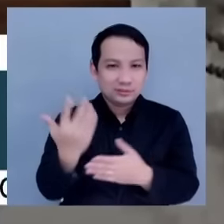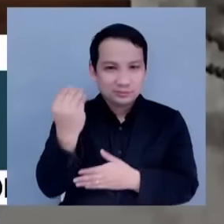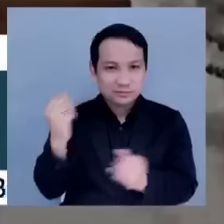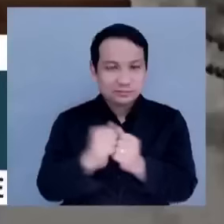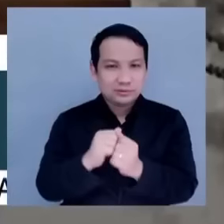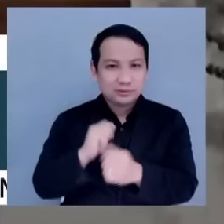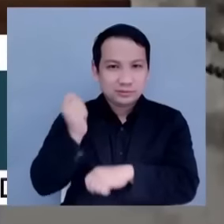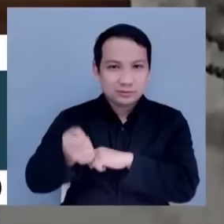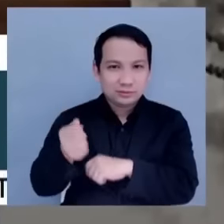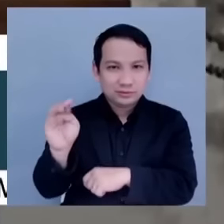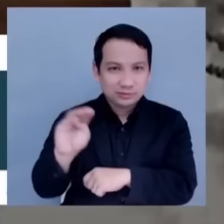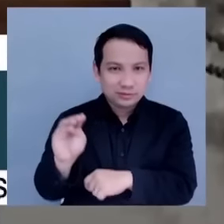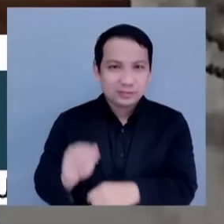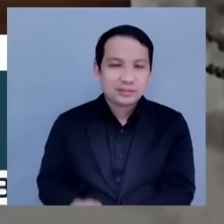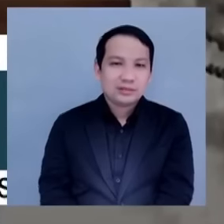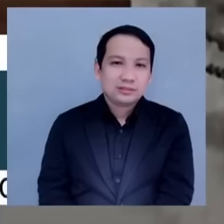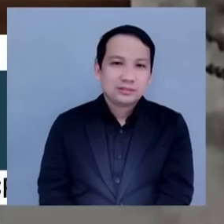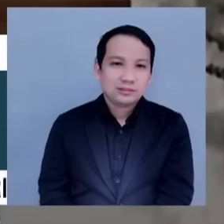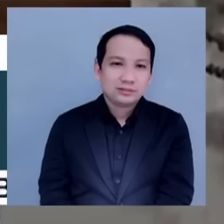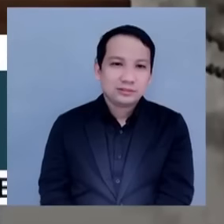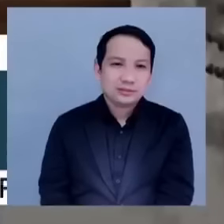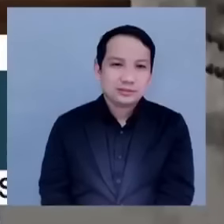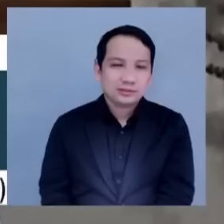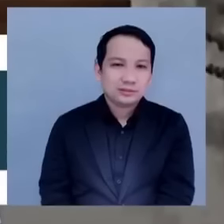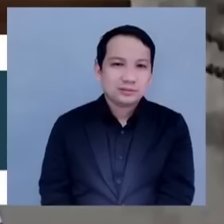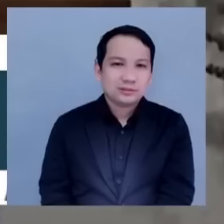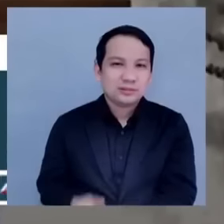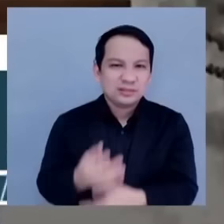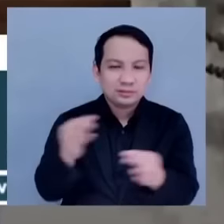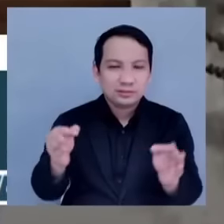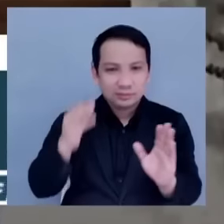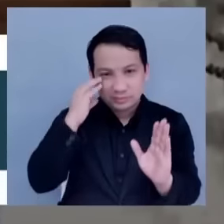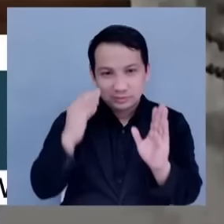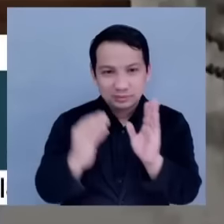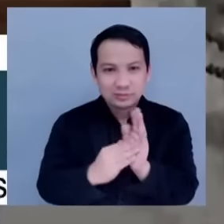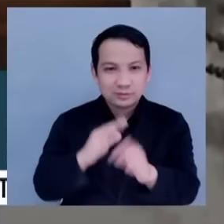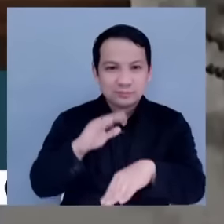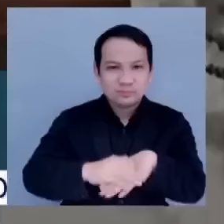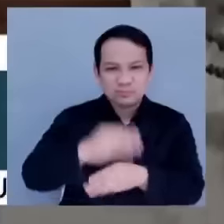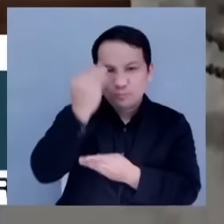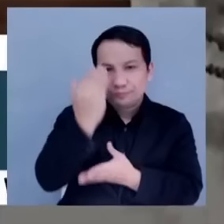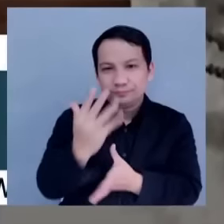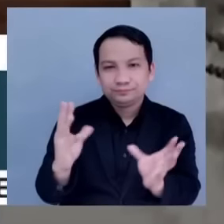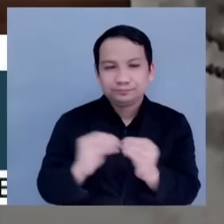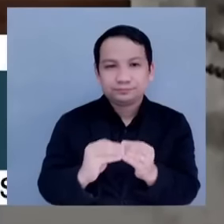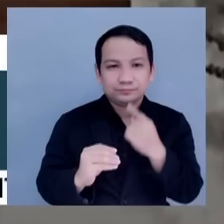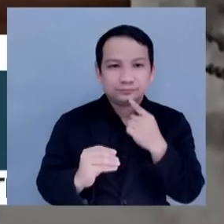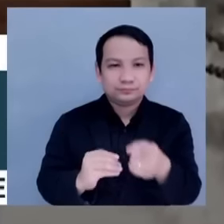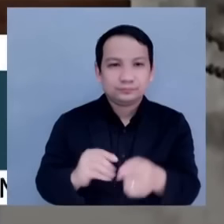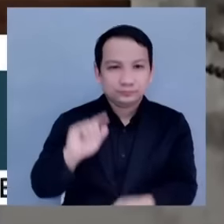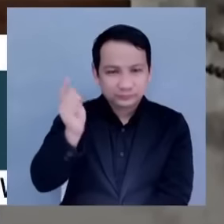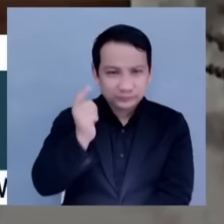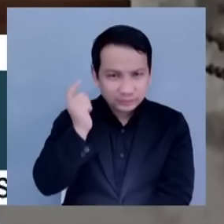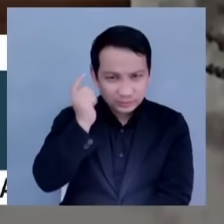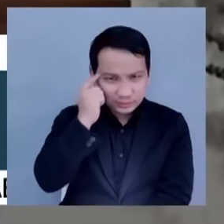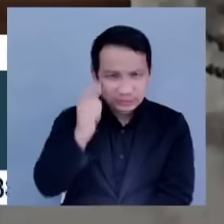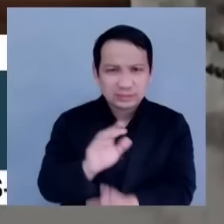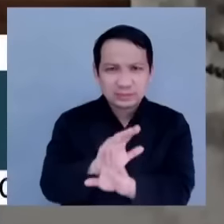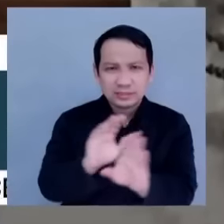sa Lunes. Only pictures siya doon. Isang paalala rin sa ating mga kasamahan sa gobyerno. Hindi